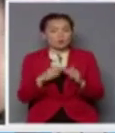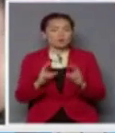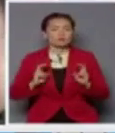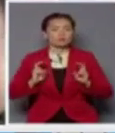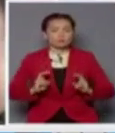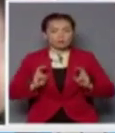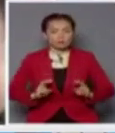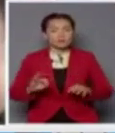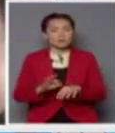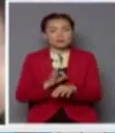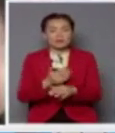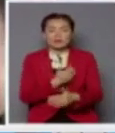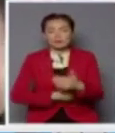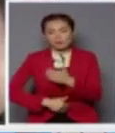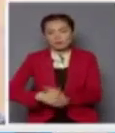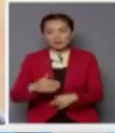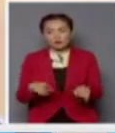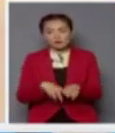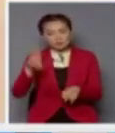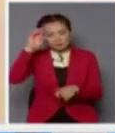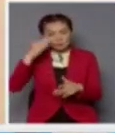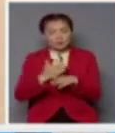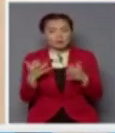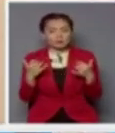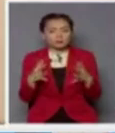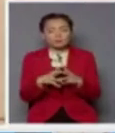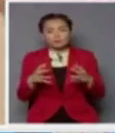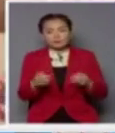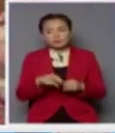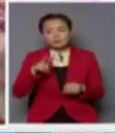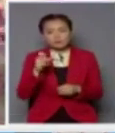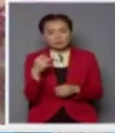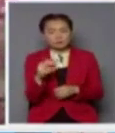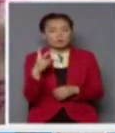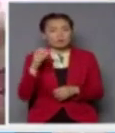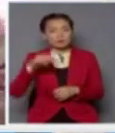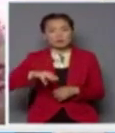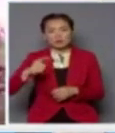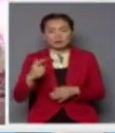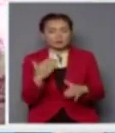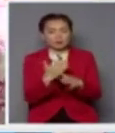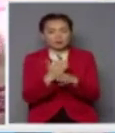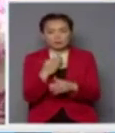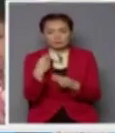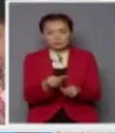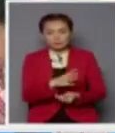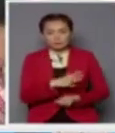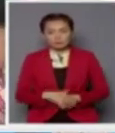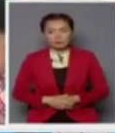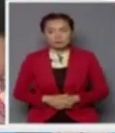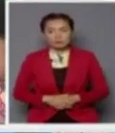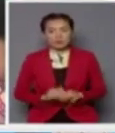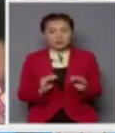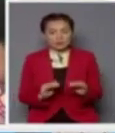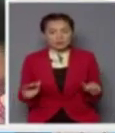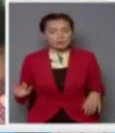оқиды. Жолдасы да мүгедектер тізімінде. Мемлекет көмегіне мұқтаж отбасы мамырда 200 мың теңгеге жуық қаржы алды. Балаларым